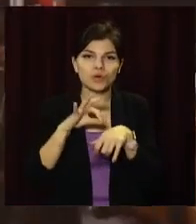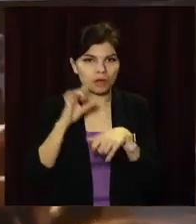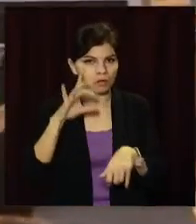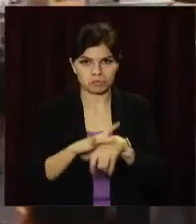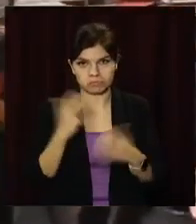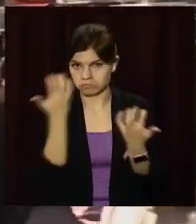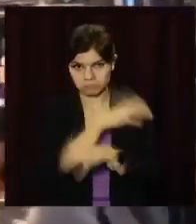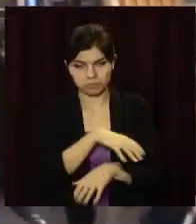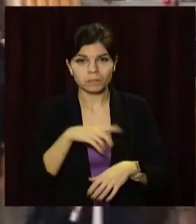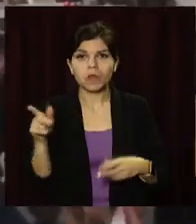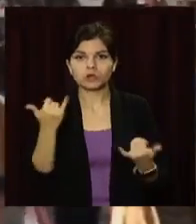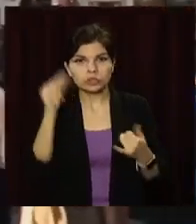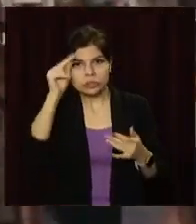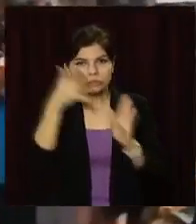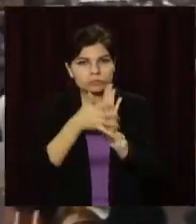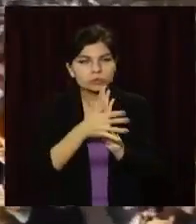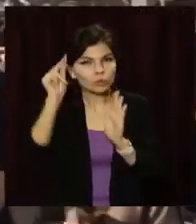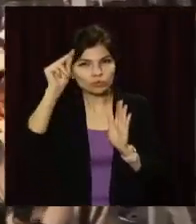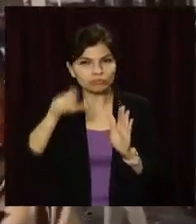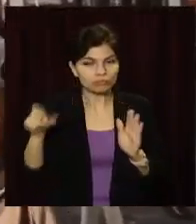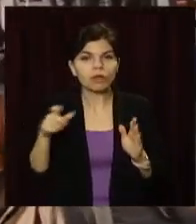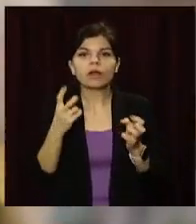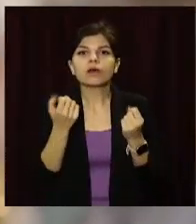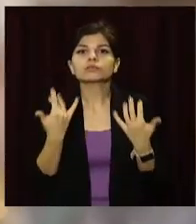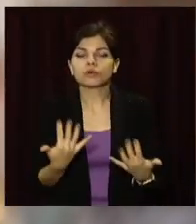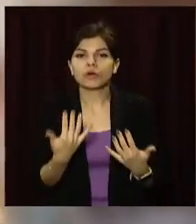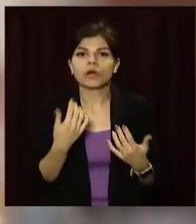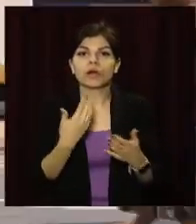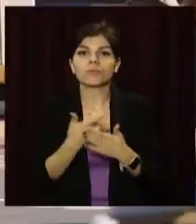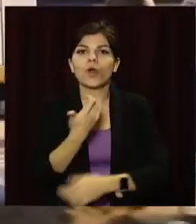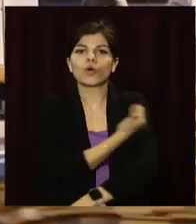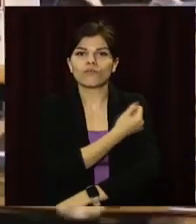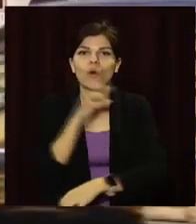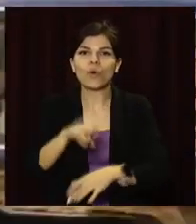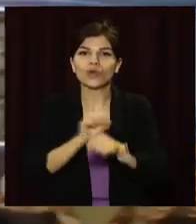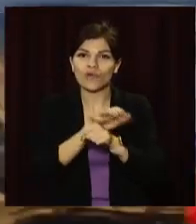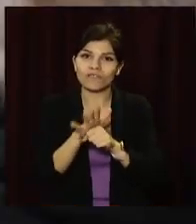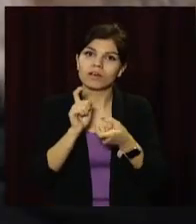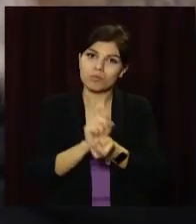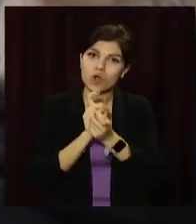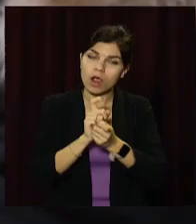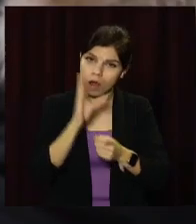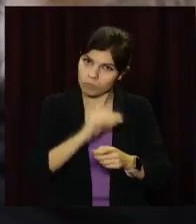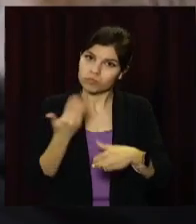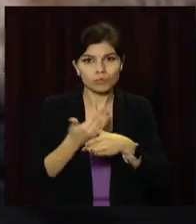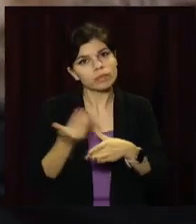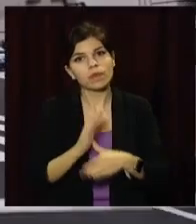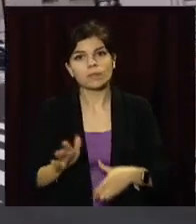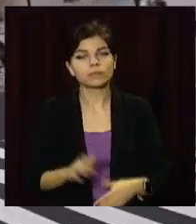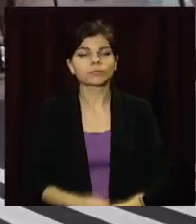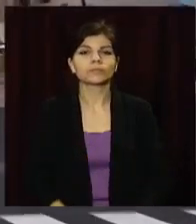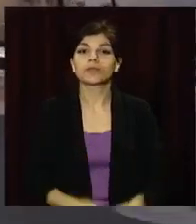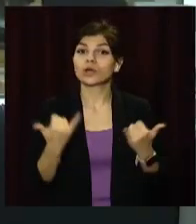Національному інституті інфекційних захворювань країни зараз вивчають нову мутацію та досліджують, наскільки ефективно з нею зможе боротися вакцина від